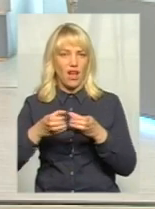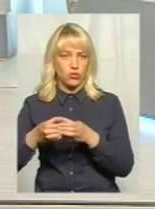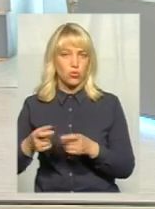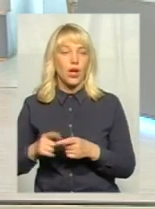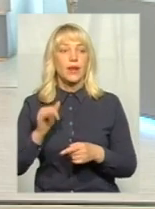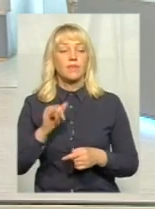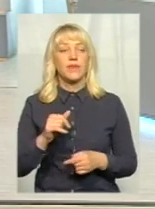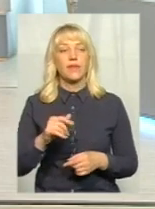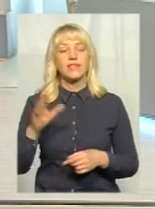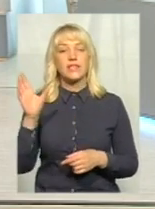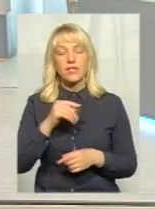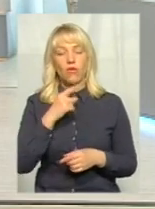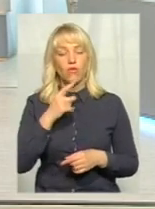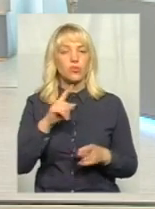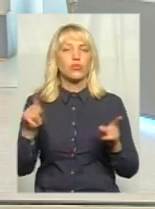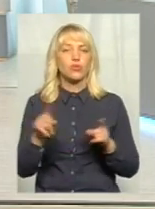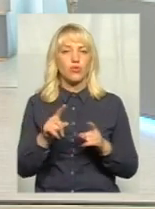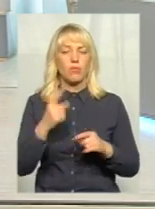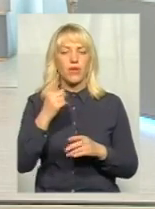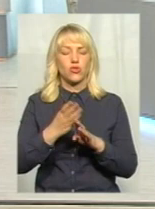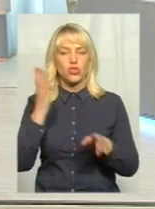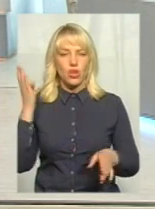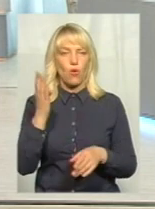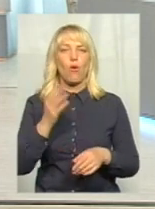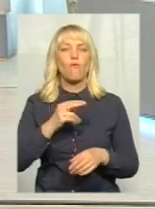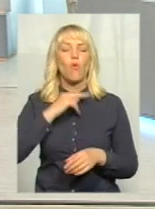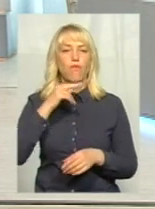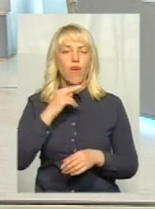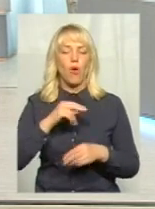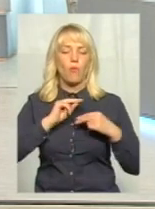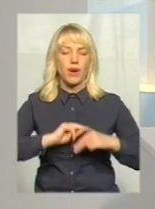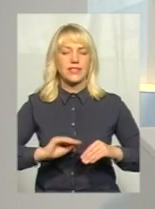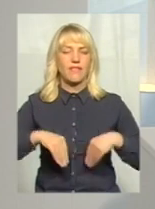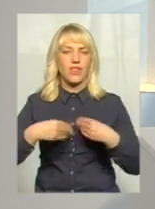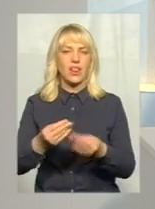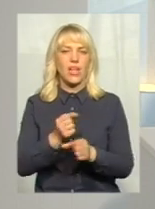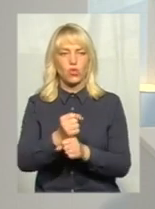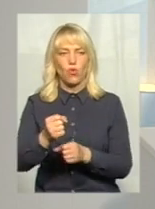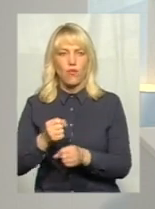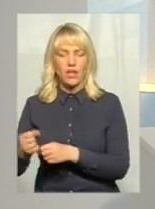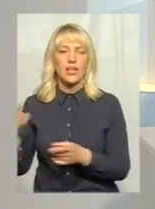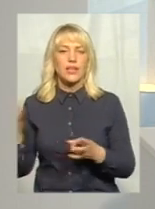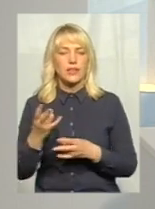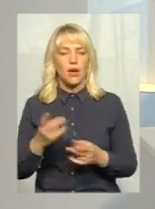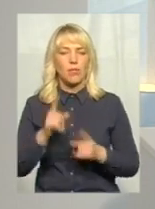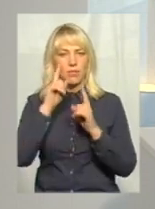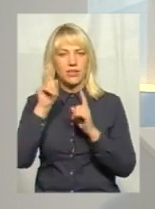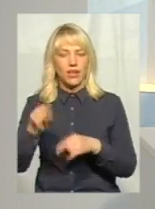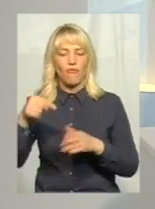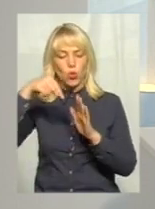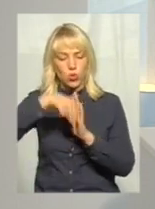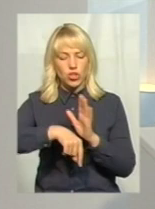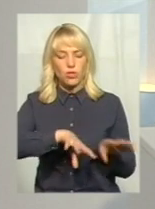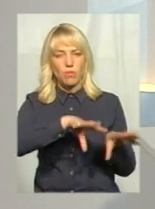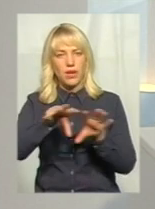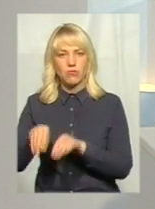структури декларують, що першочергову увагу у працевлаштуванні треба приділяти внутрішньо переміщеним особам та учасникам